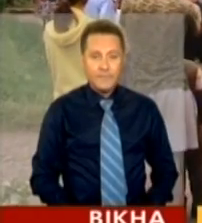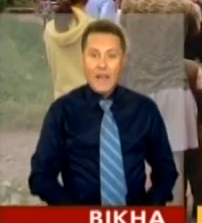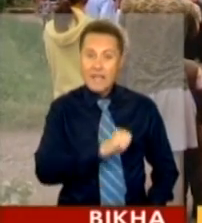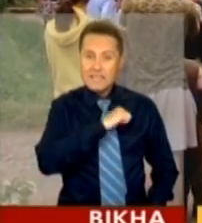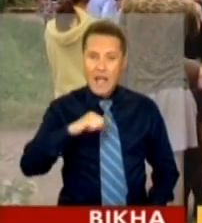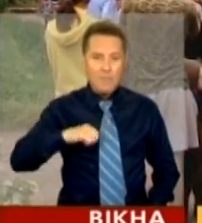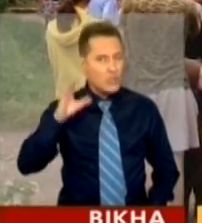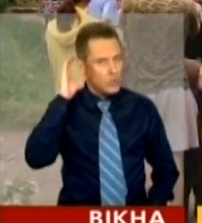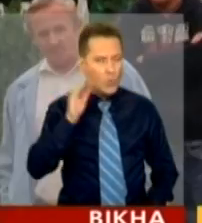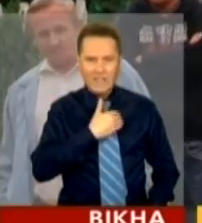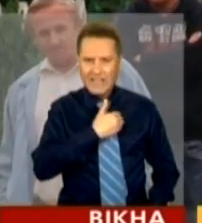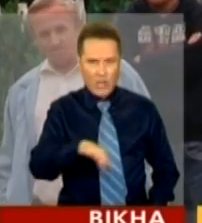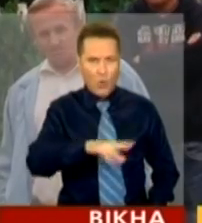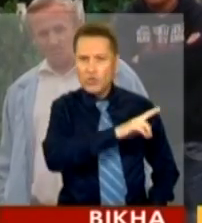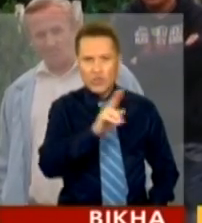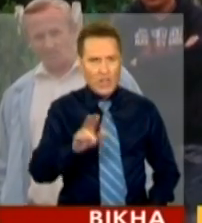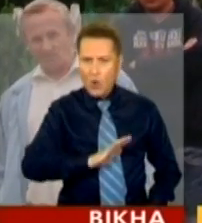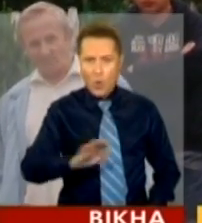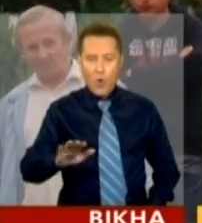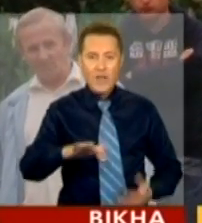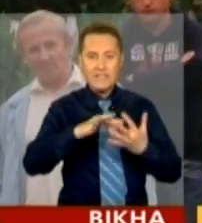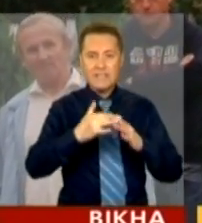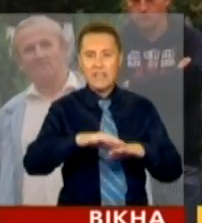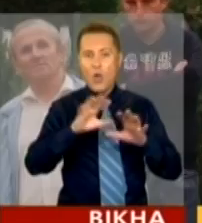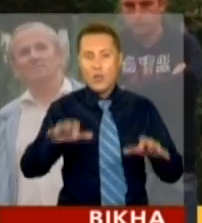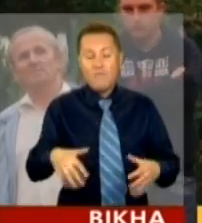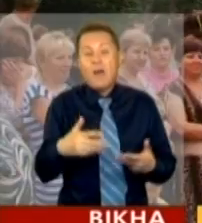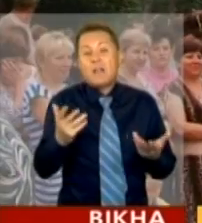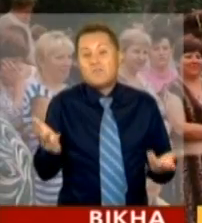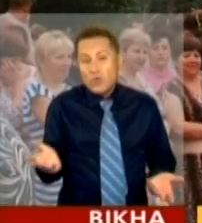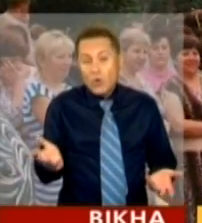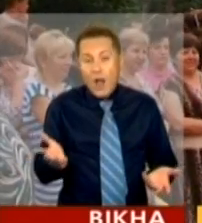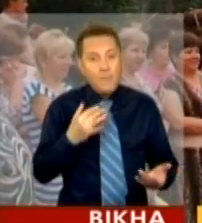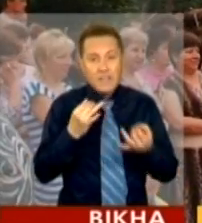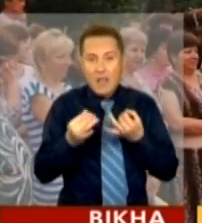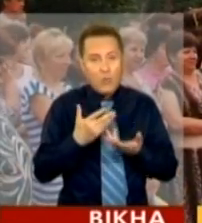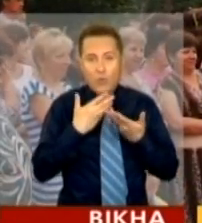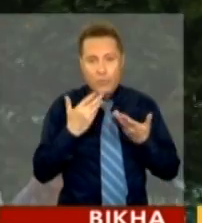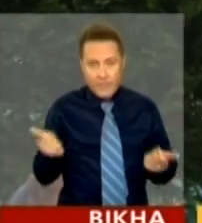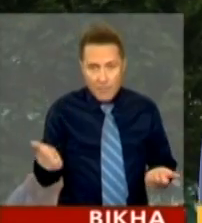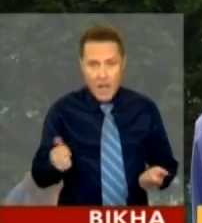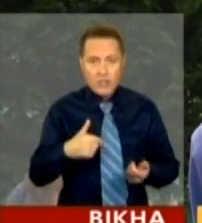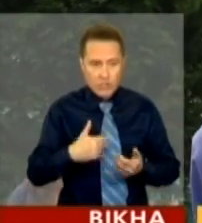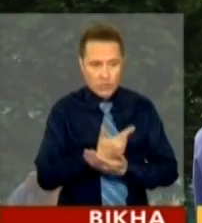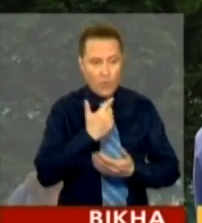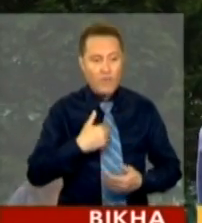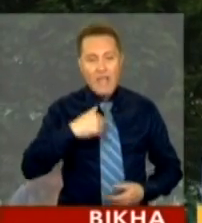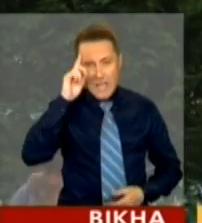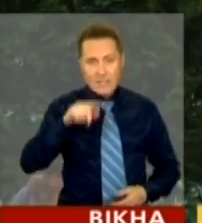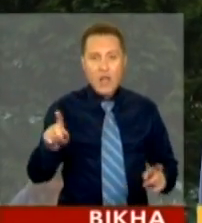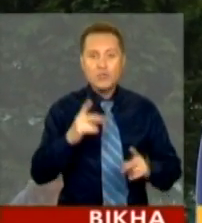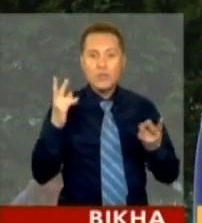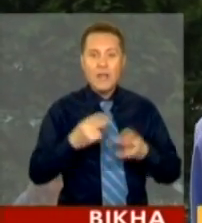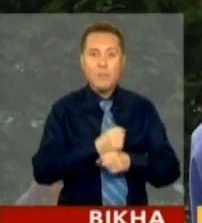Самі слухати не хочуть нікого. Сільський голова розводить руками. Діалогу не виходить знову. Я знаю, що треба робити, але